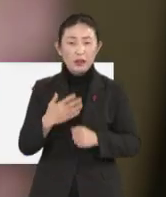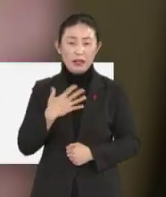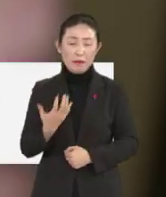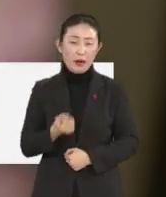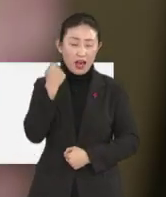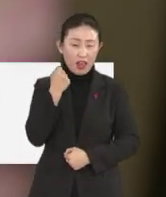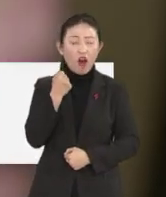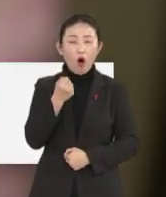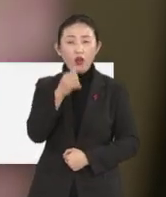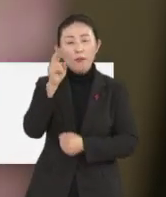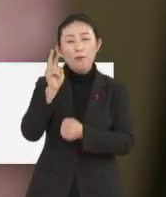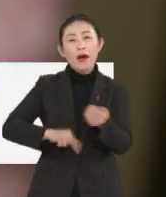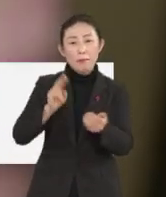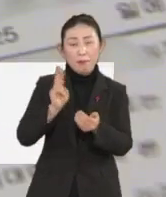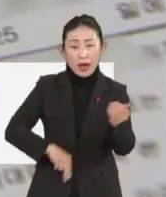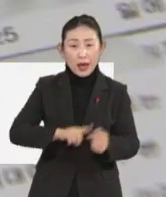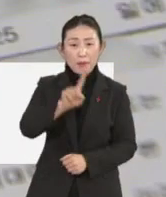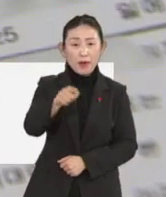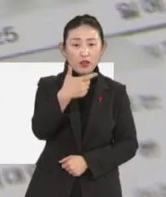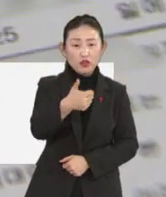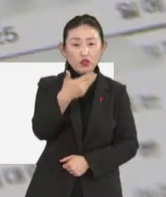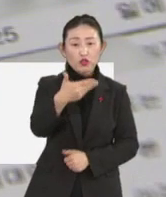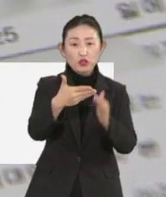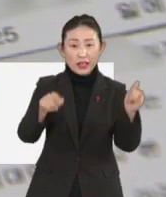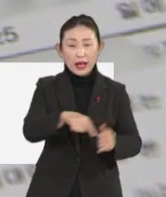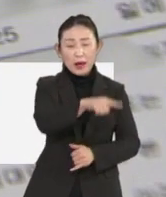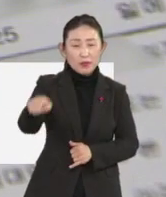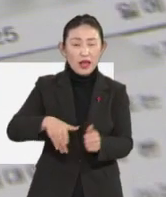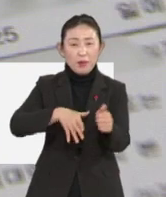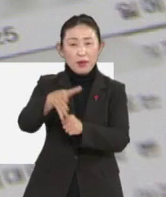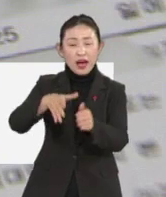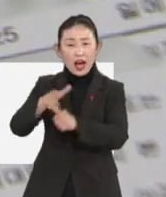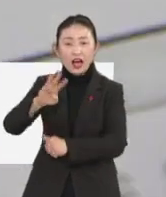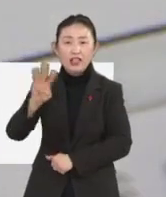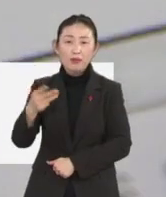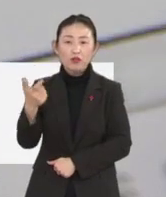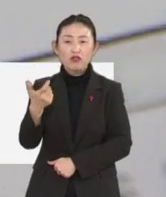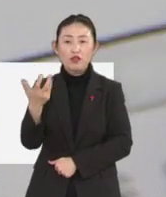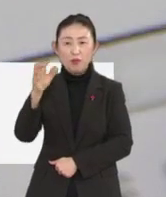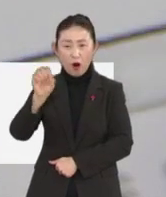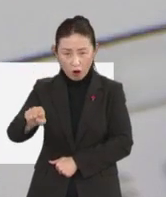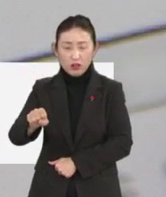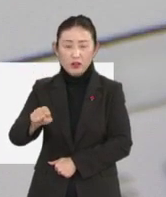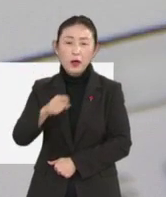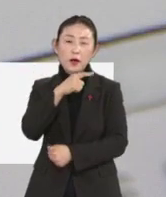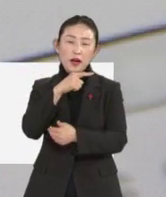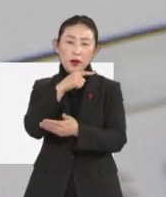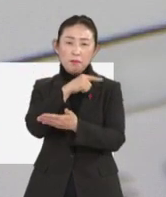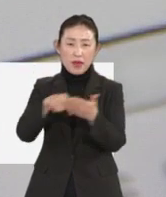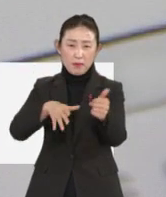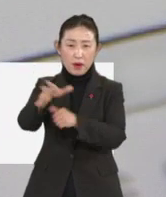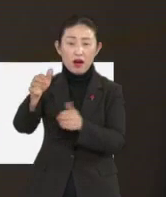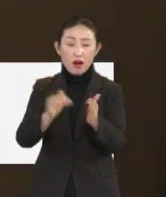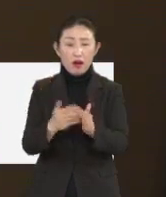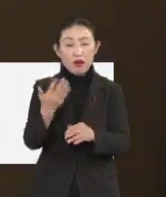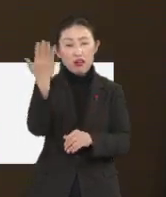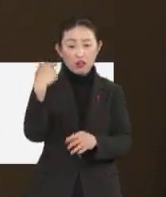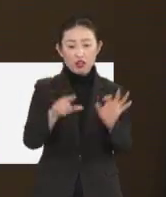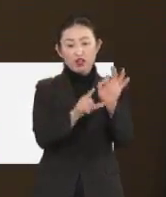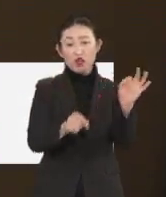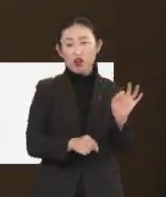매물로 속여 판매해 백일수 9명에게 360억원 가량의 재산 피해를 입힌 혐의를 받습니다 경찰은 지난 10월